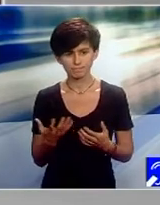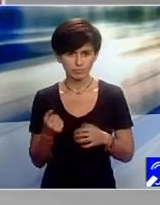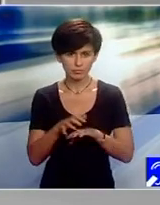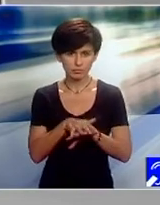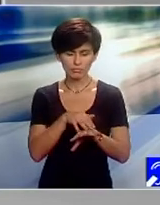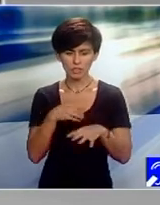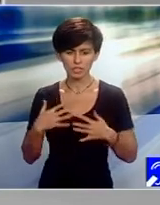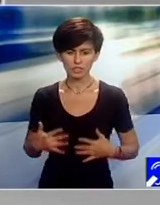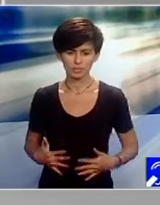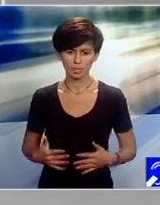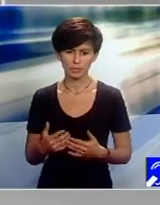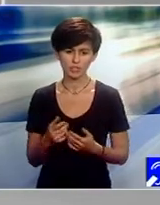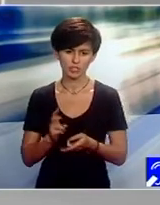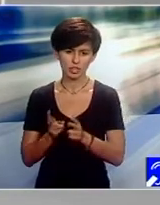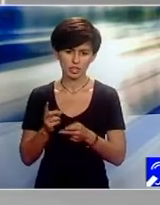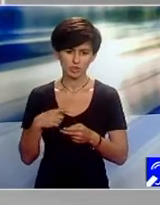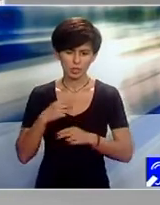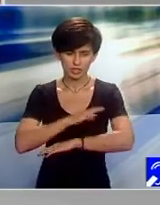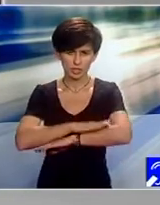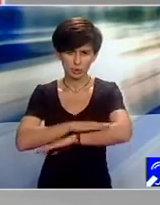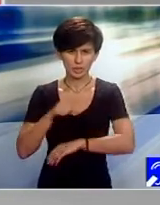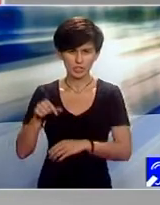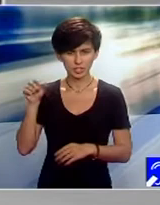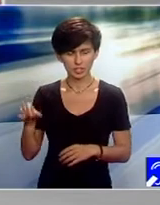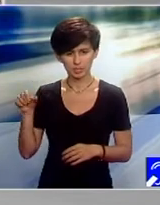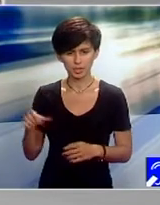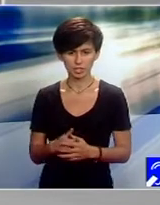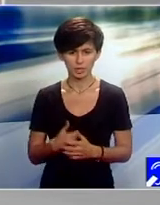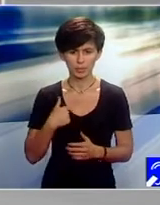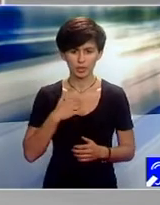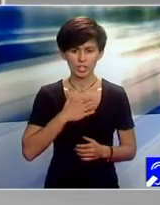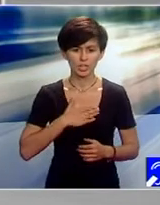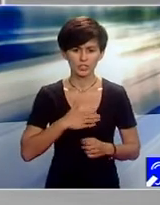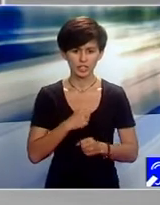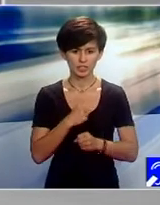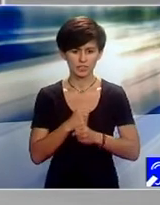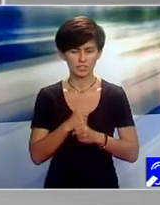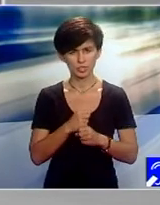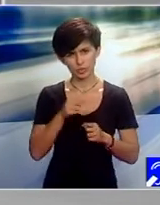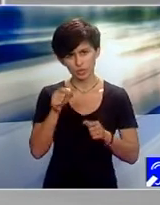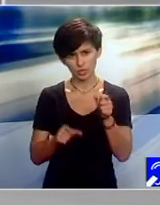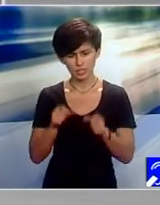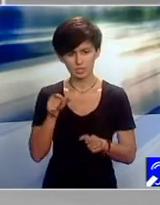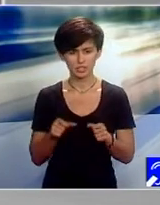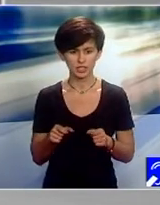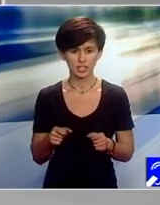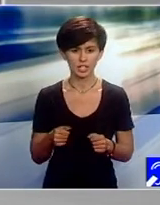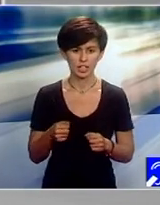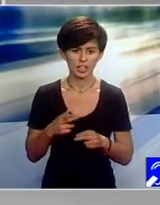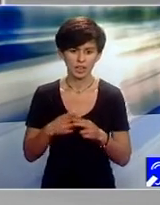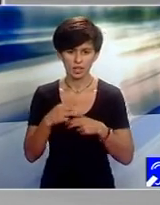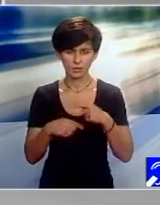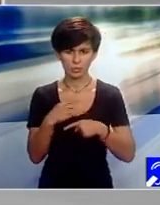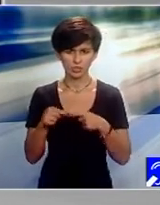fel de demență. Aș vrea dumneavoastră să-mi dați așa o descriere, să-mi faceți o descriere a bolii Alzheimer și a simptomelor pe care le dă